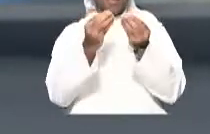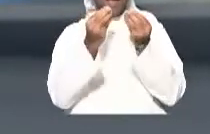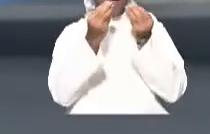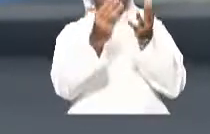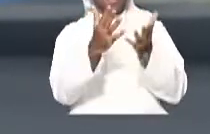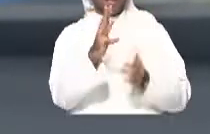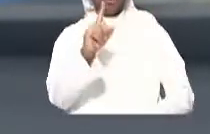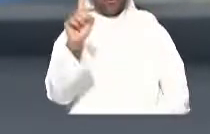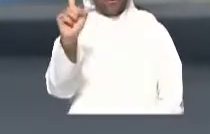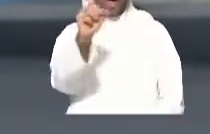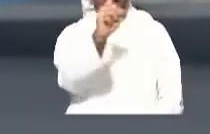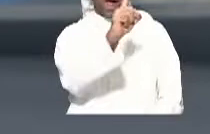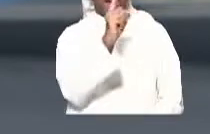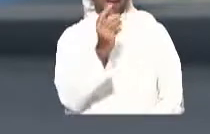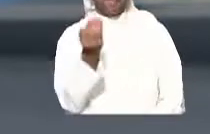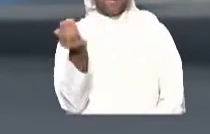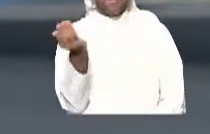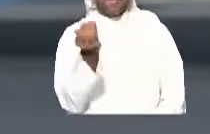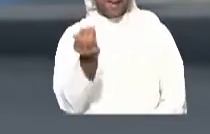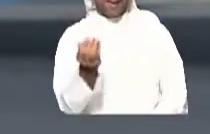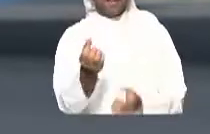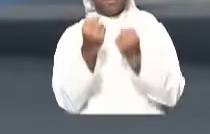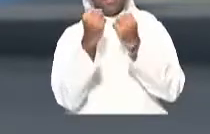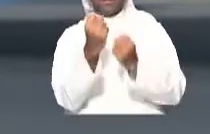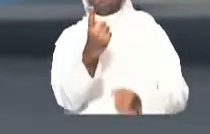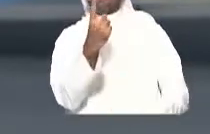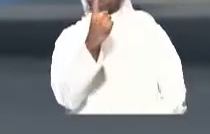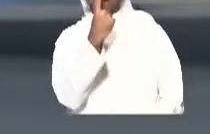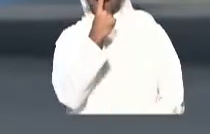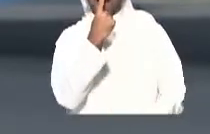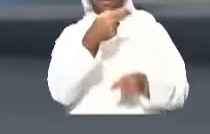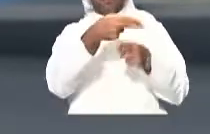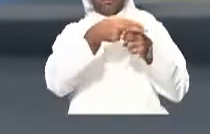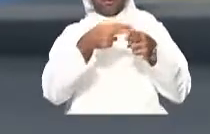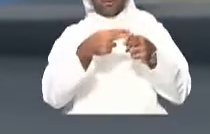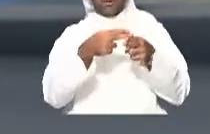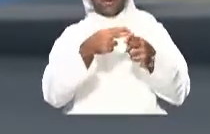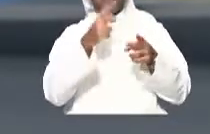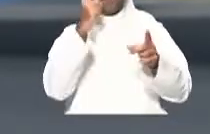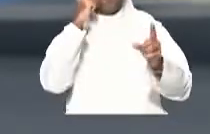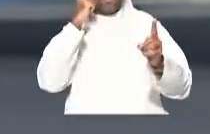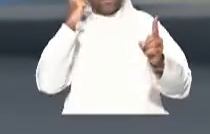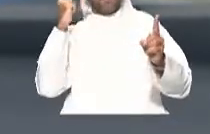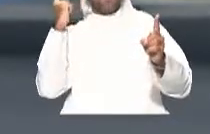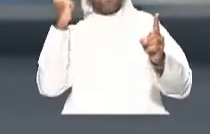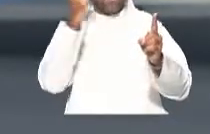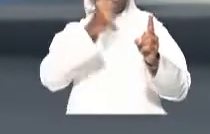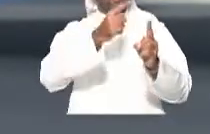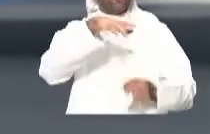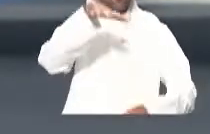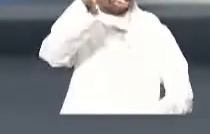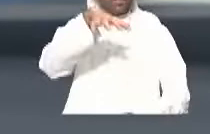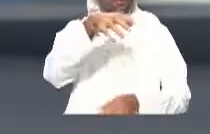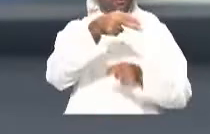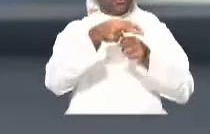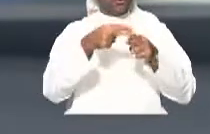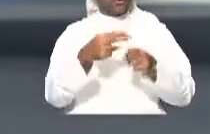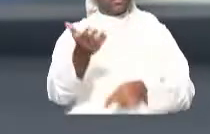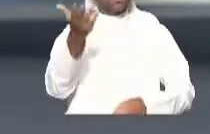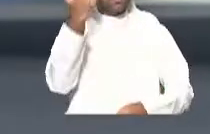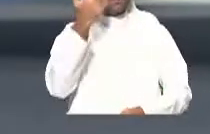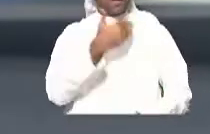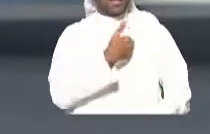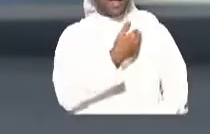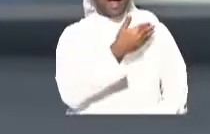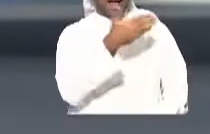وتنموية تلامس جميع احتياجات اليمنيين الذين انهكتهم الظروف الصعبة. نعم، الجمعية الكويتية للإغاثة